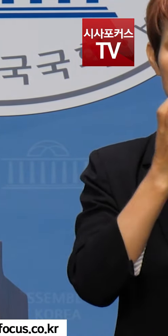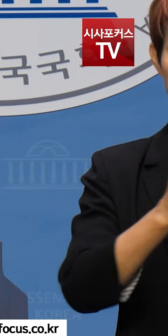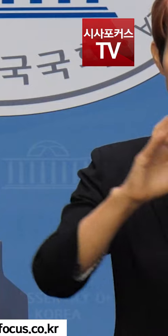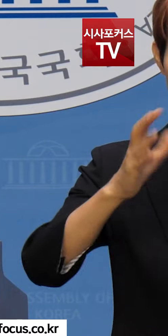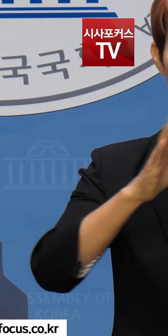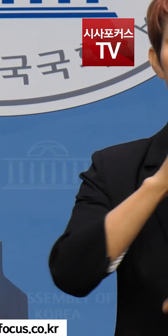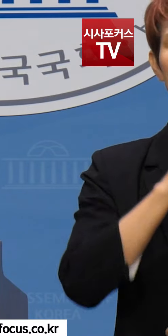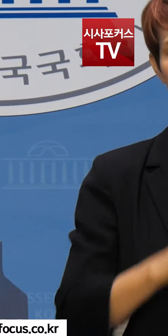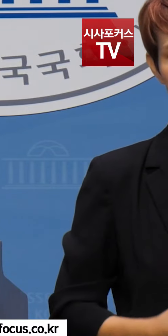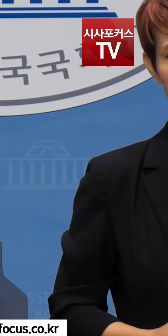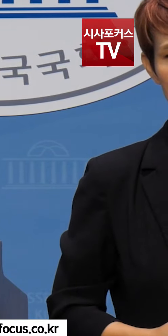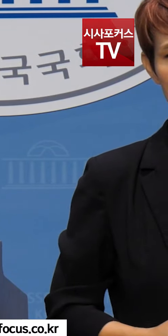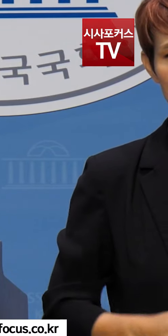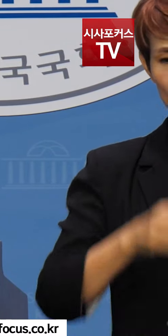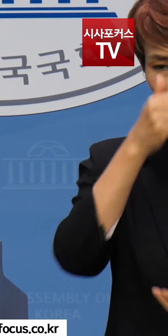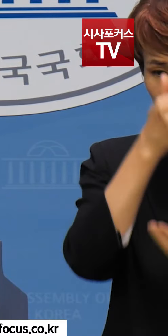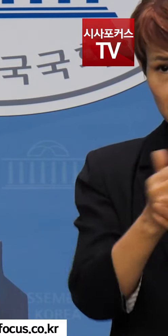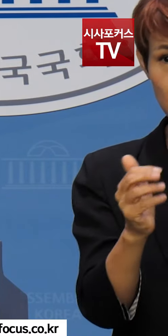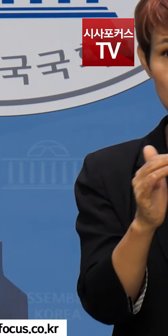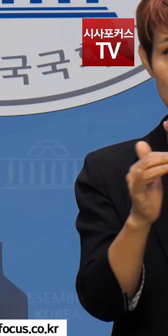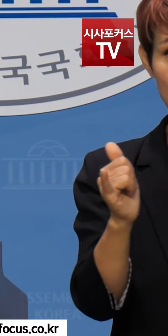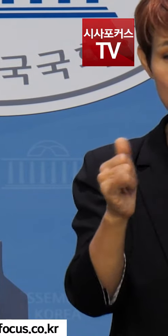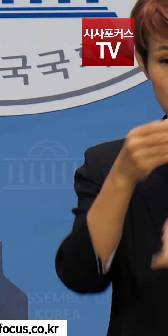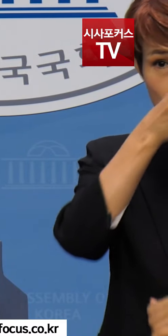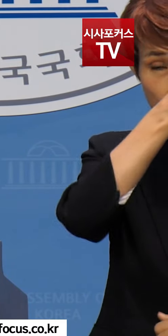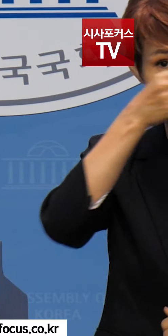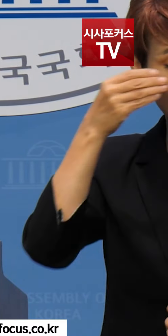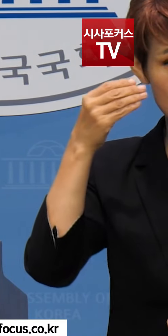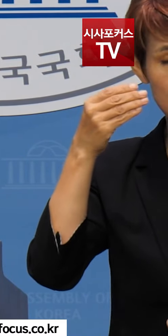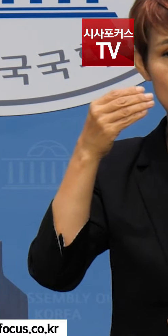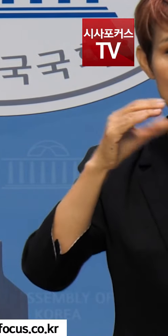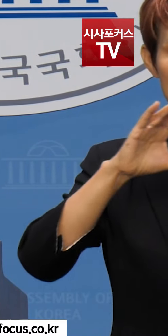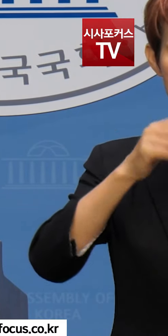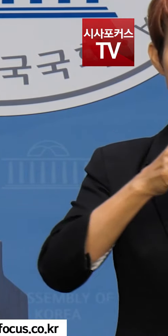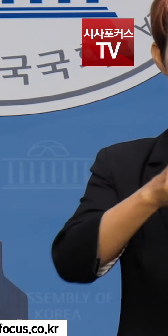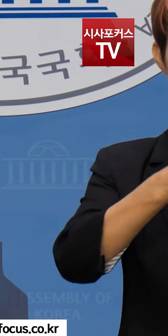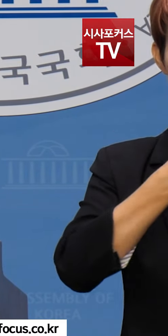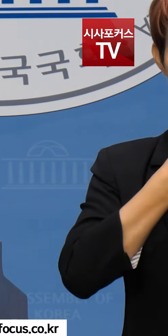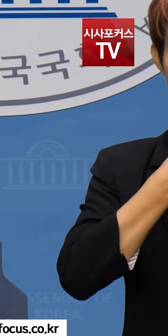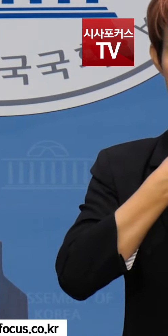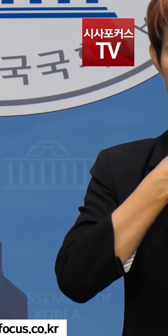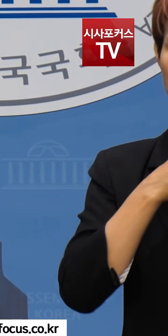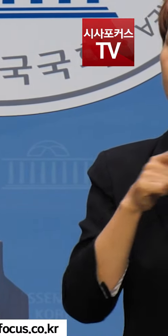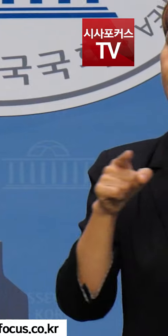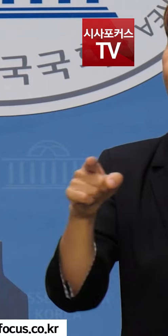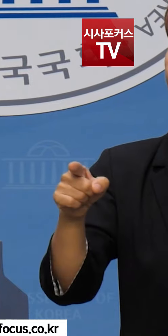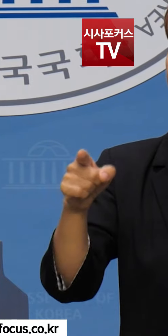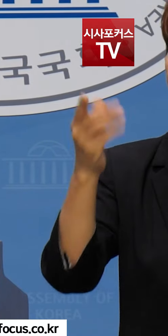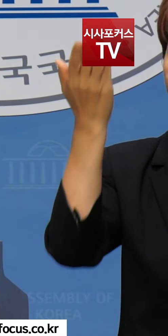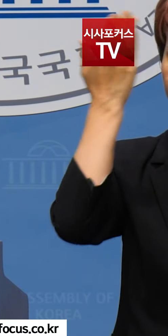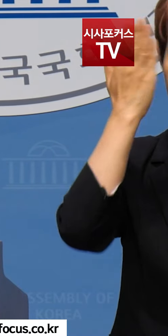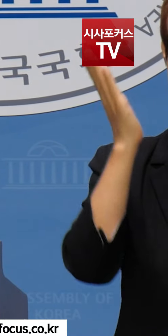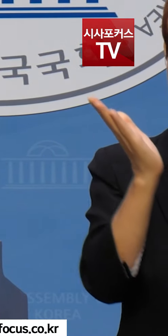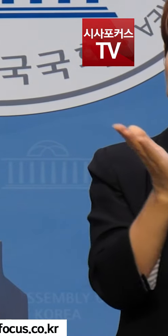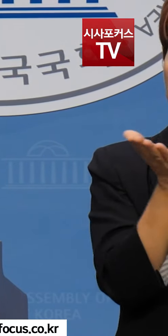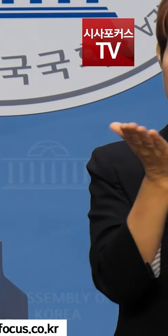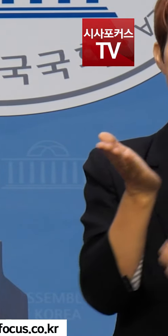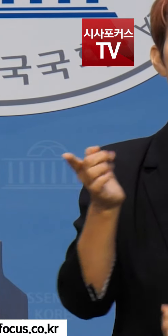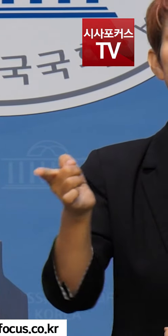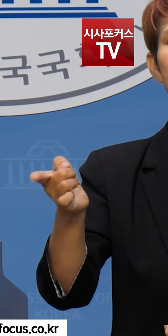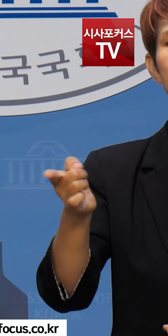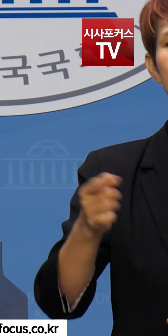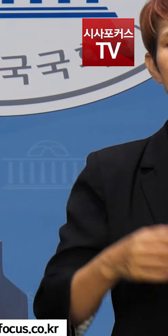상식입니다. 범죄자들이 감히 국민의 대표가 되겠다고 나서는 비상식적인 일이